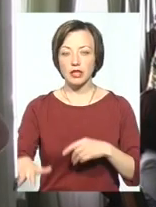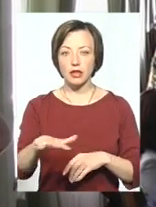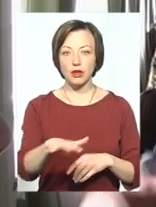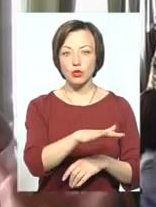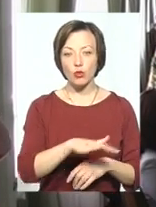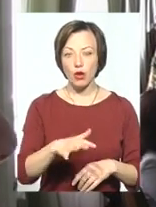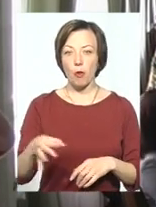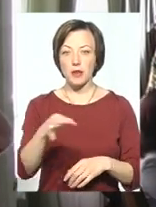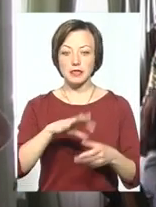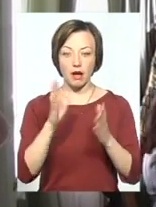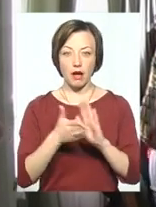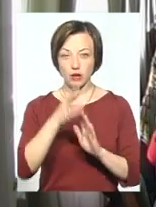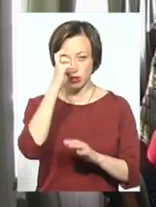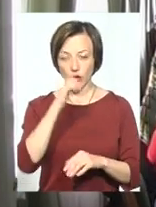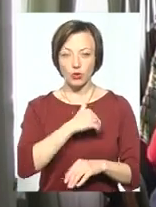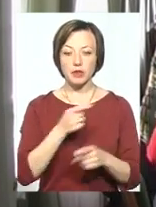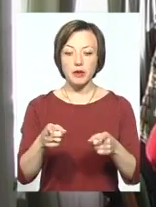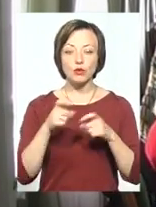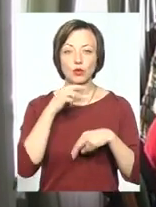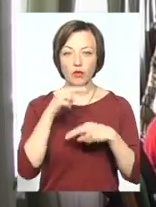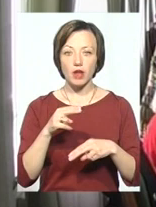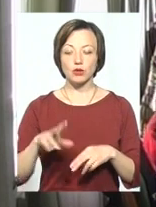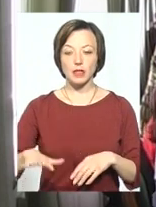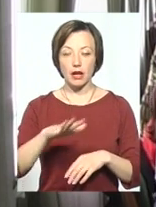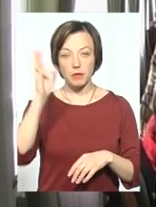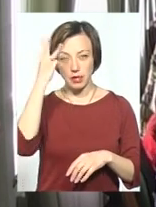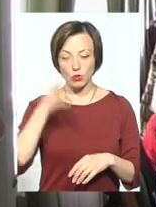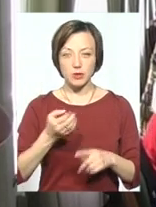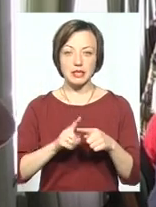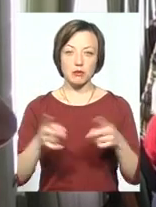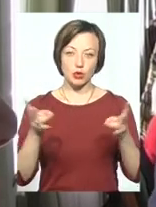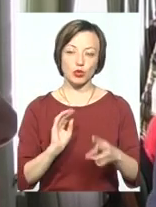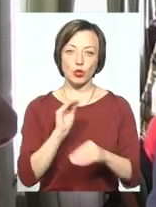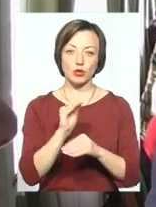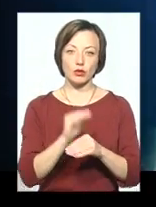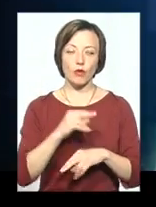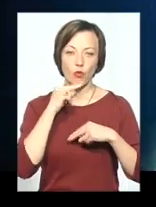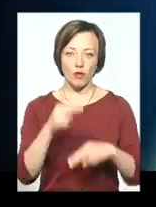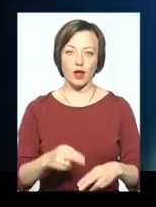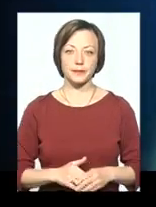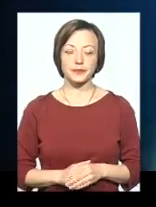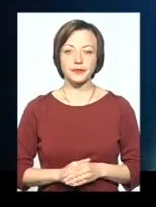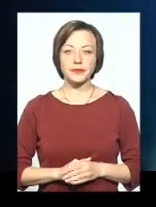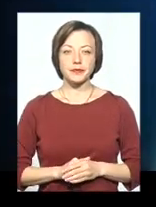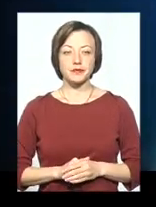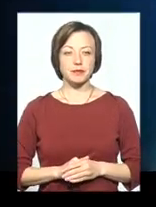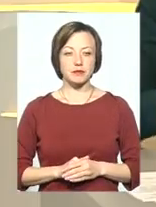в інших областях і на загальну державну. Ми хочемо привернути увагу, що на теренах Хмельницької області це потребує додаткової уваги.